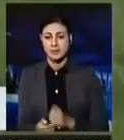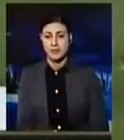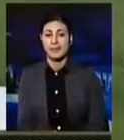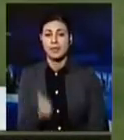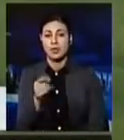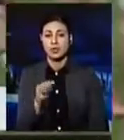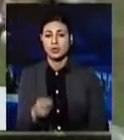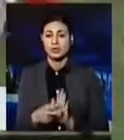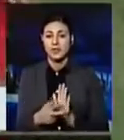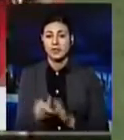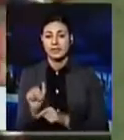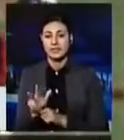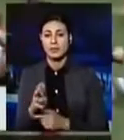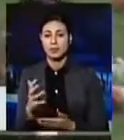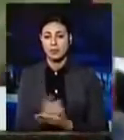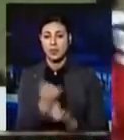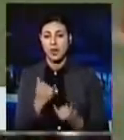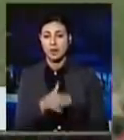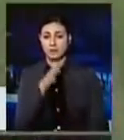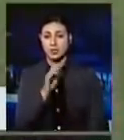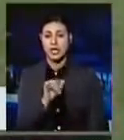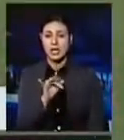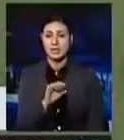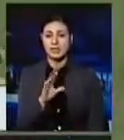ყოჩებს 18-13 მოუგო. ამ წუთებში